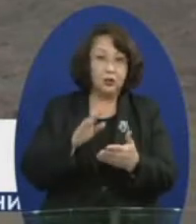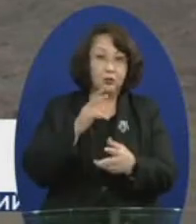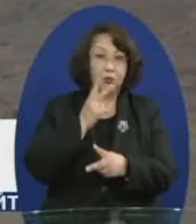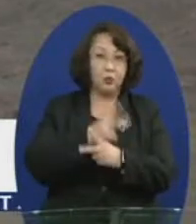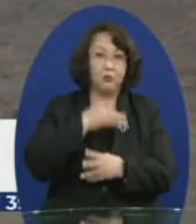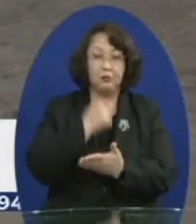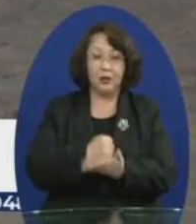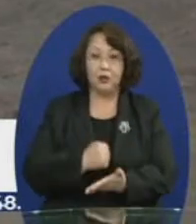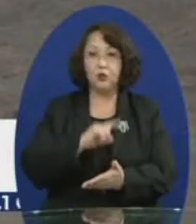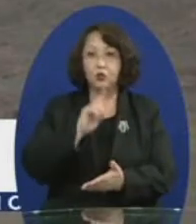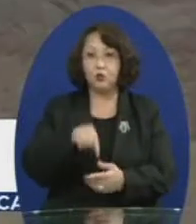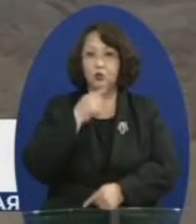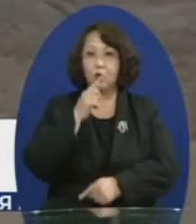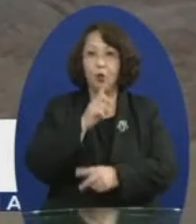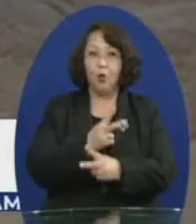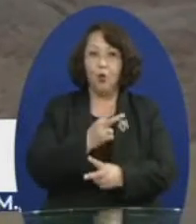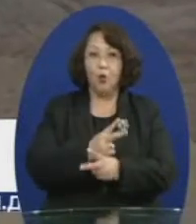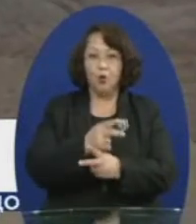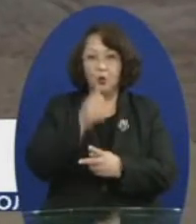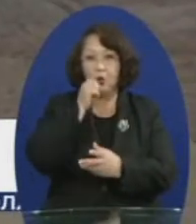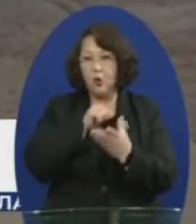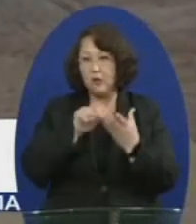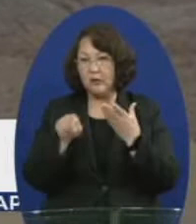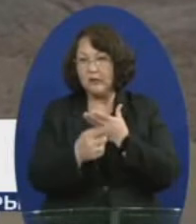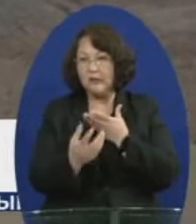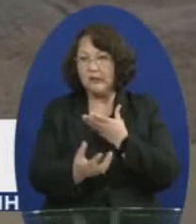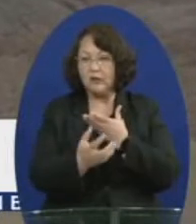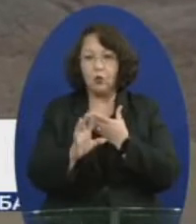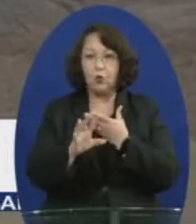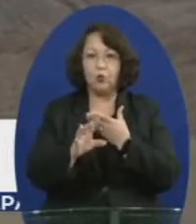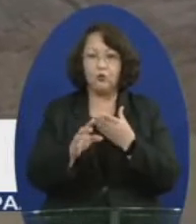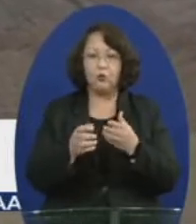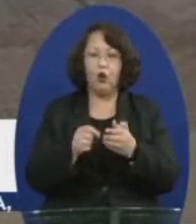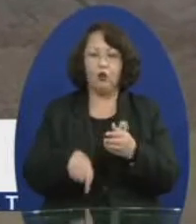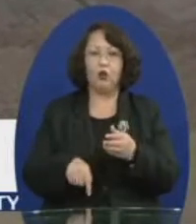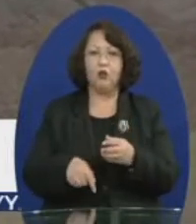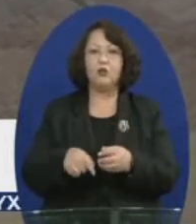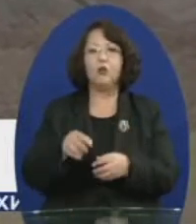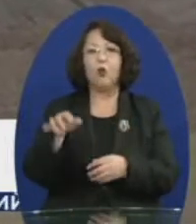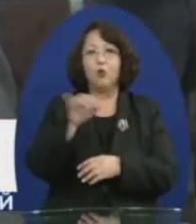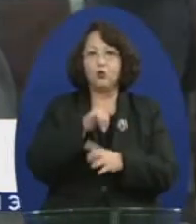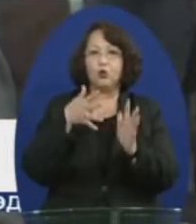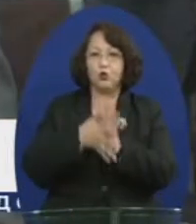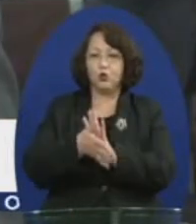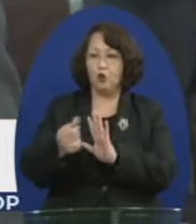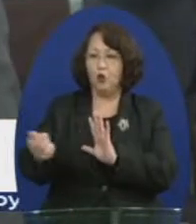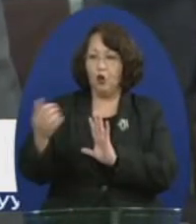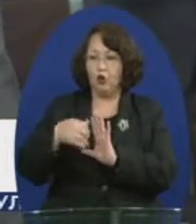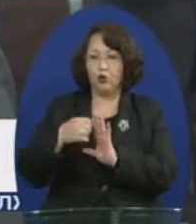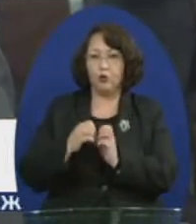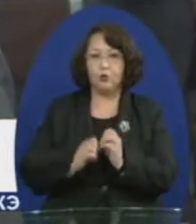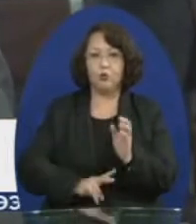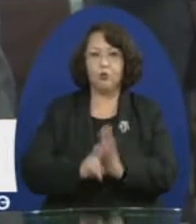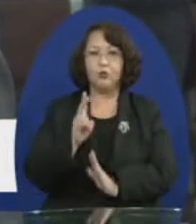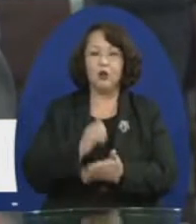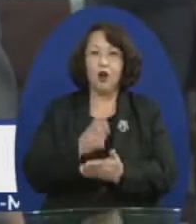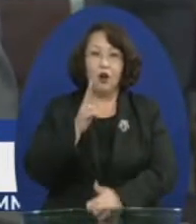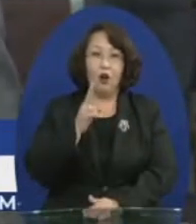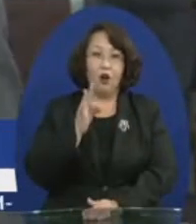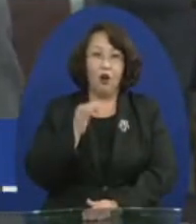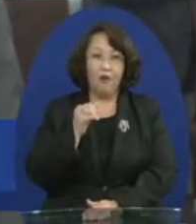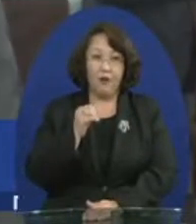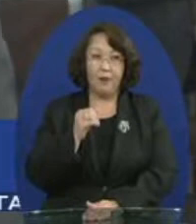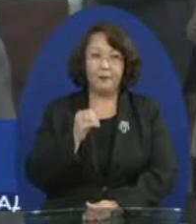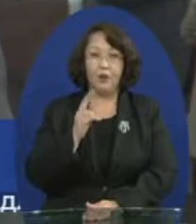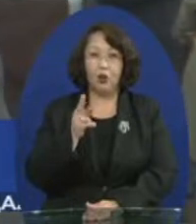тухай хуулиар 70 эдийн засгийг ил болгож улсад төвлөрөх орлого нэмэгдэх боломж бүрдсэн гэж харж байгаа юм. Зөвхөн кофе шопын зөвшөөрөл авахын